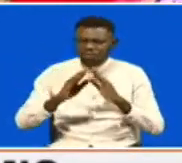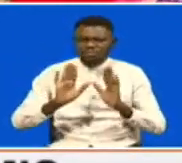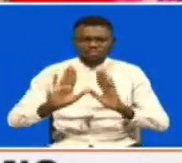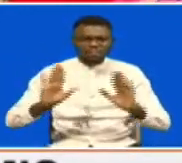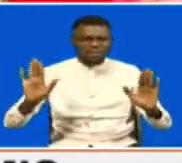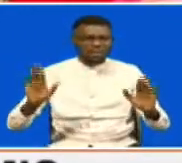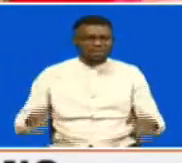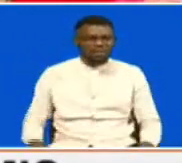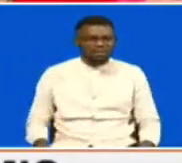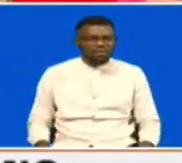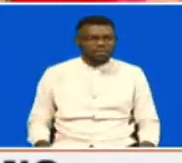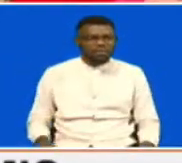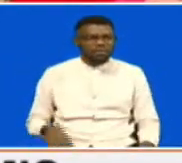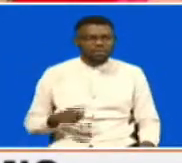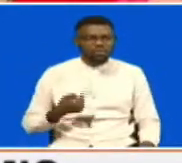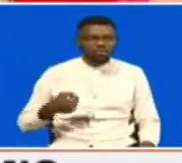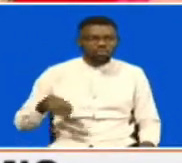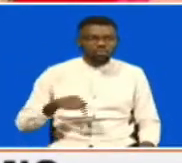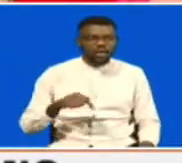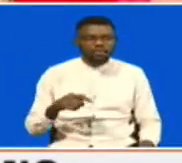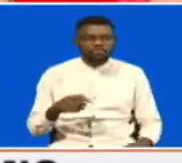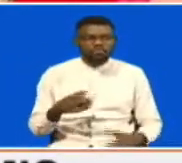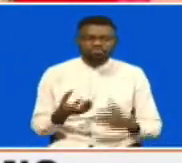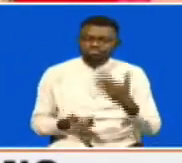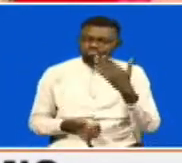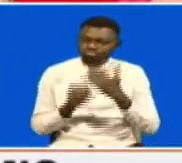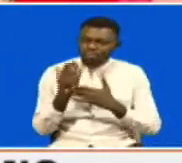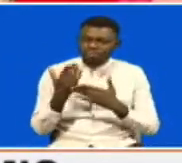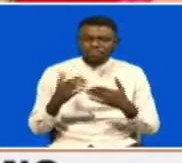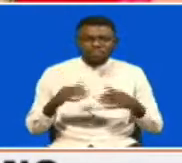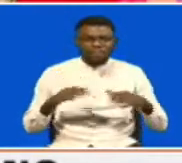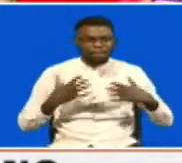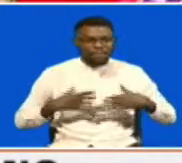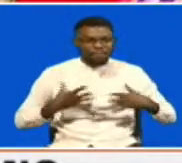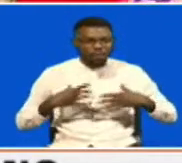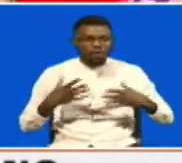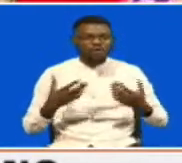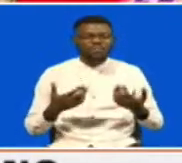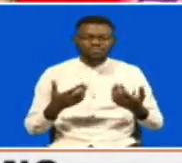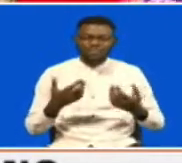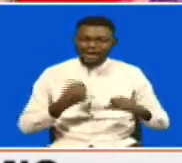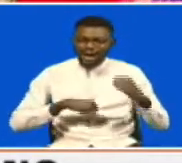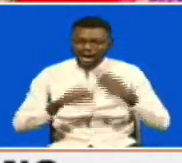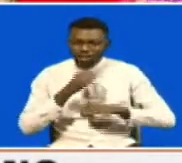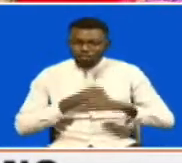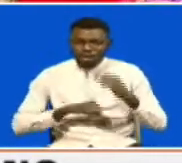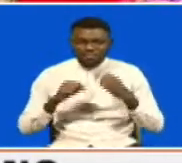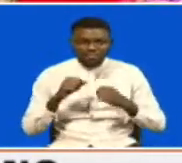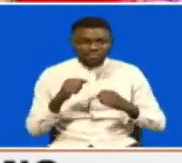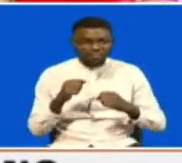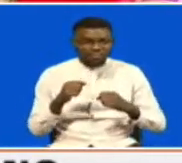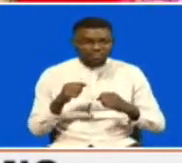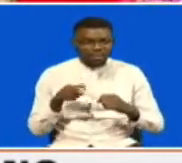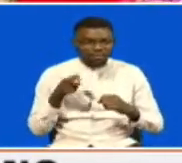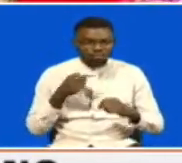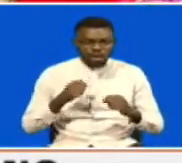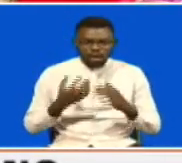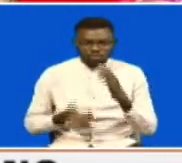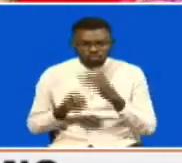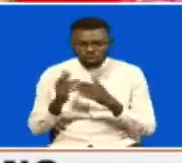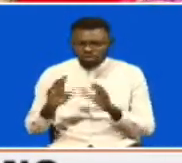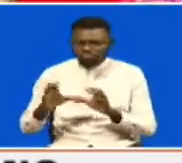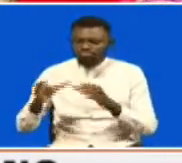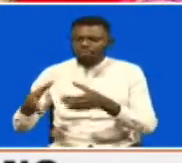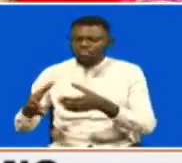We unleash the people's power for action and launch the movement